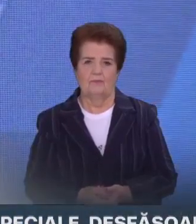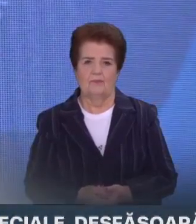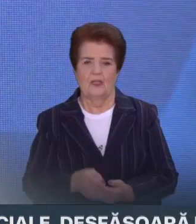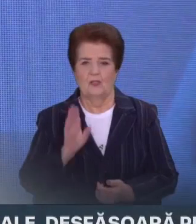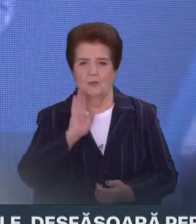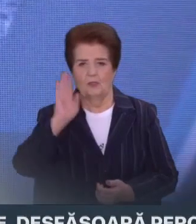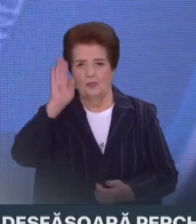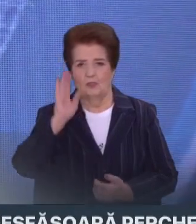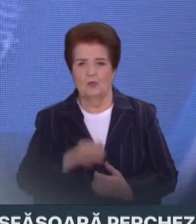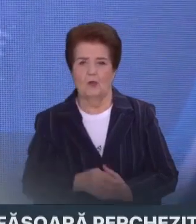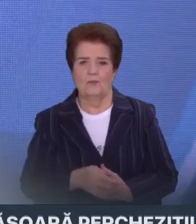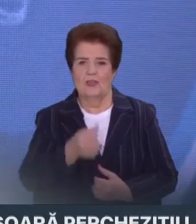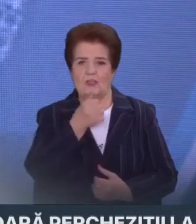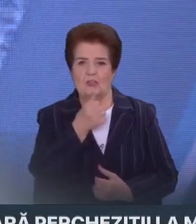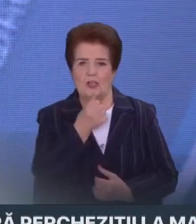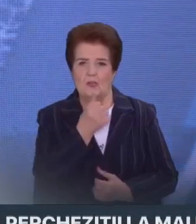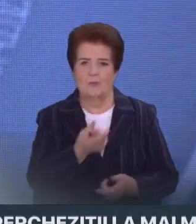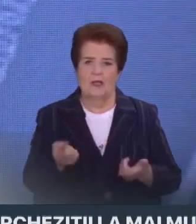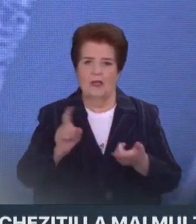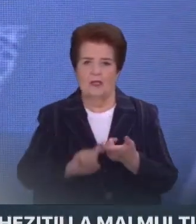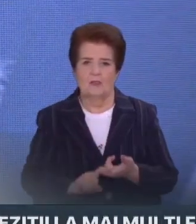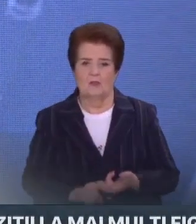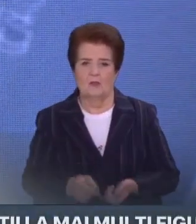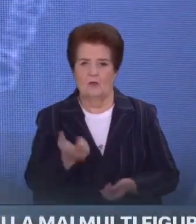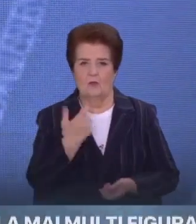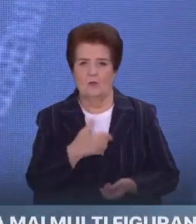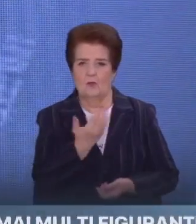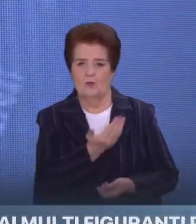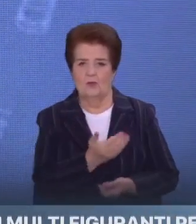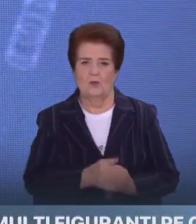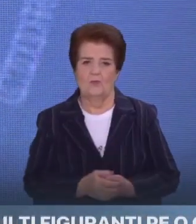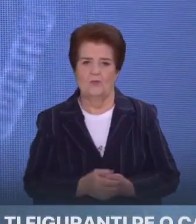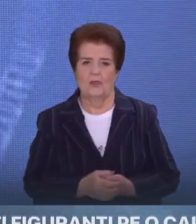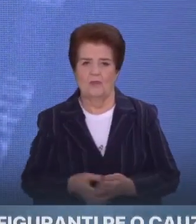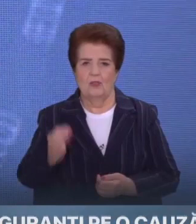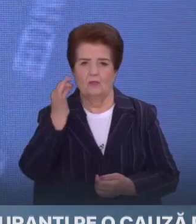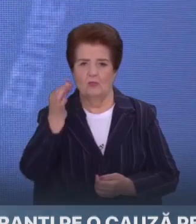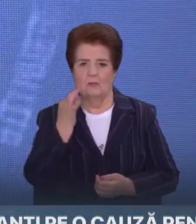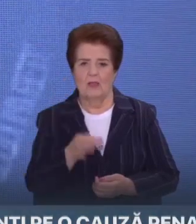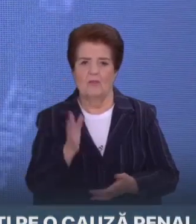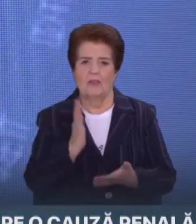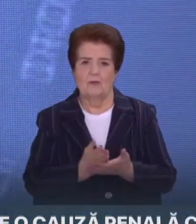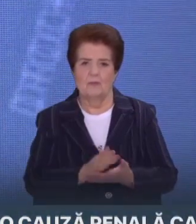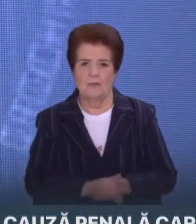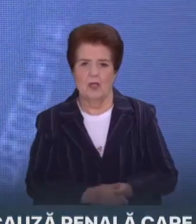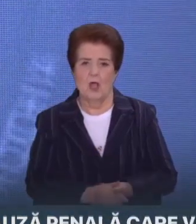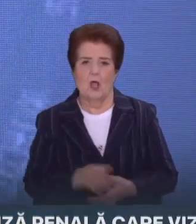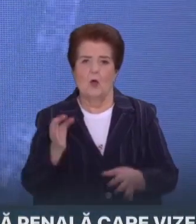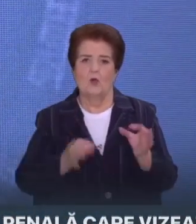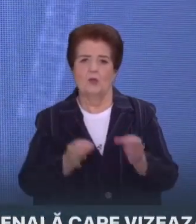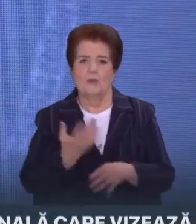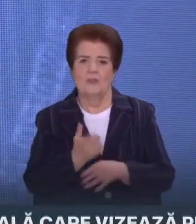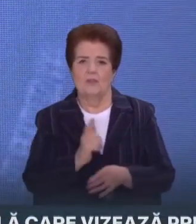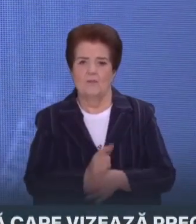Doamnelor și domnilor, încercăm să reluăm legătura cu domnul Mârzenco. Până atunci vă readuc aminte că avem o toamnă foarte caldă